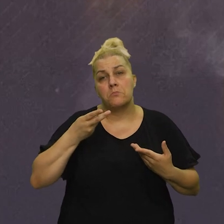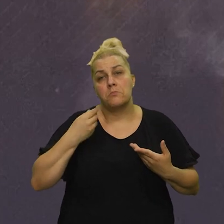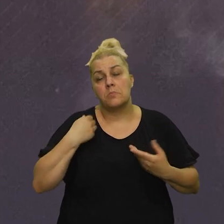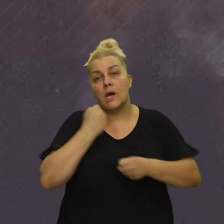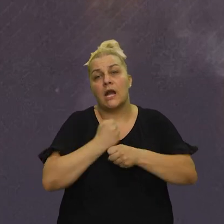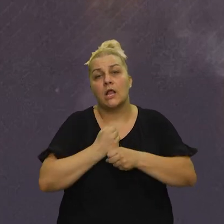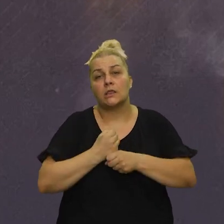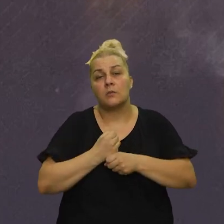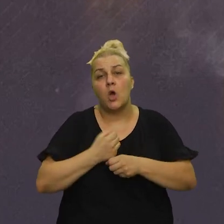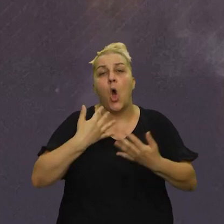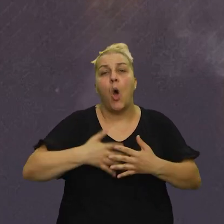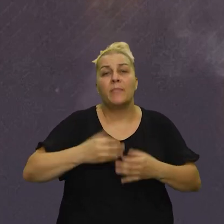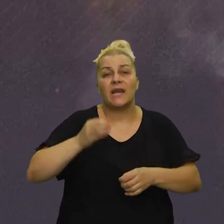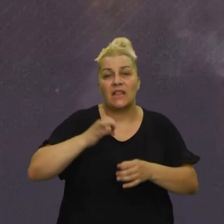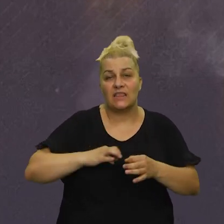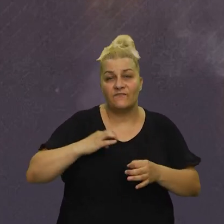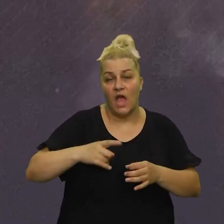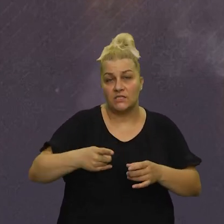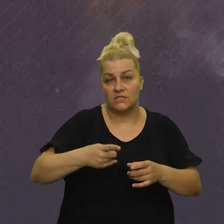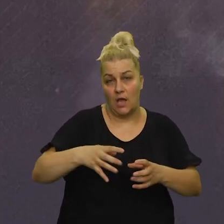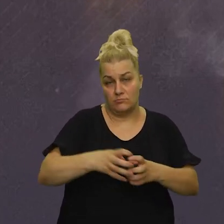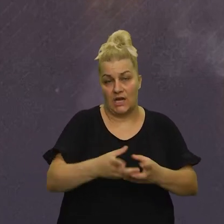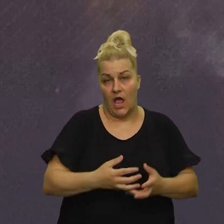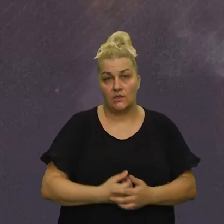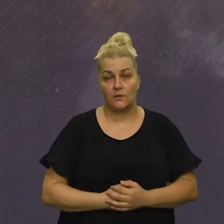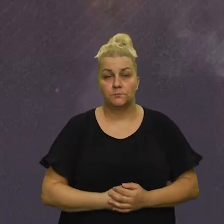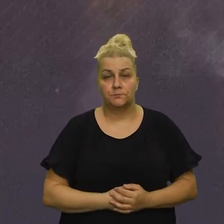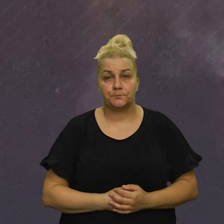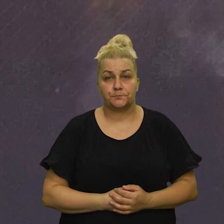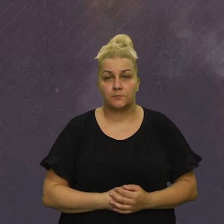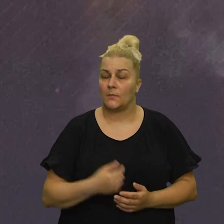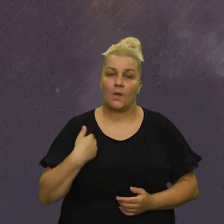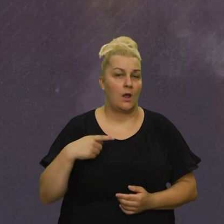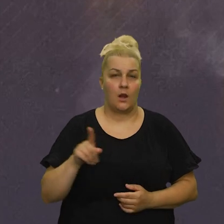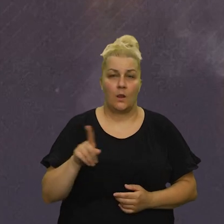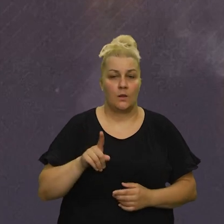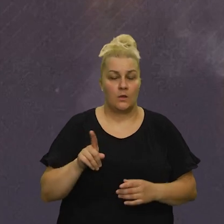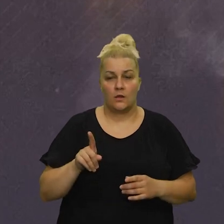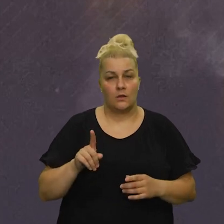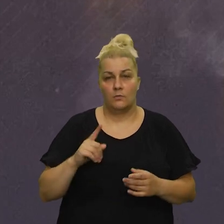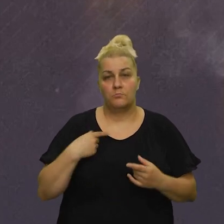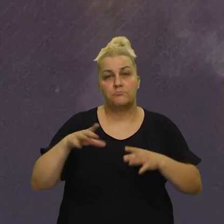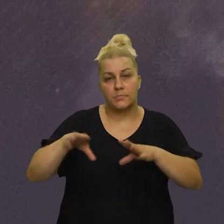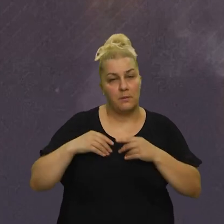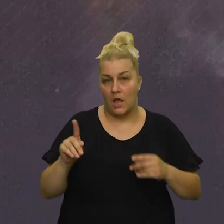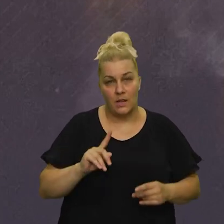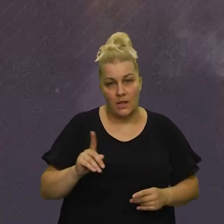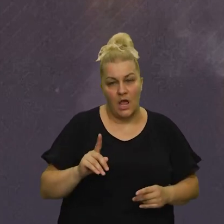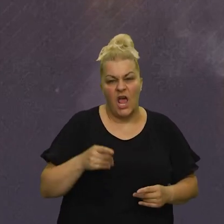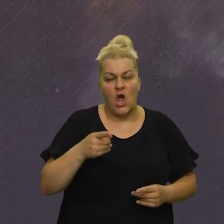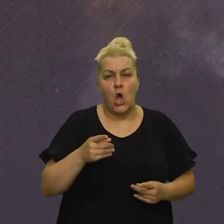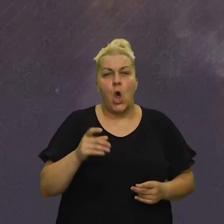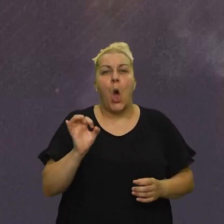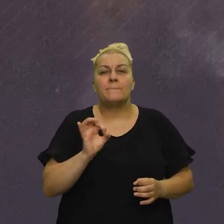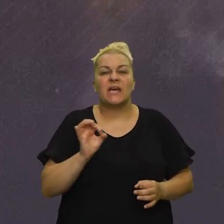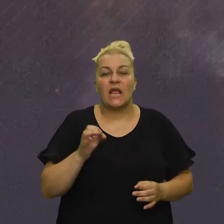da budem operativac u brigadi. I ja nisam pristao, meni je to nekako biti operativac,